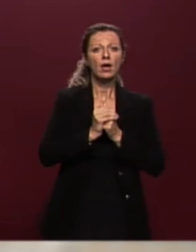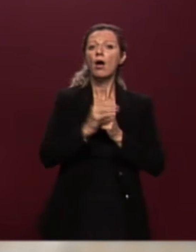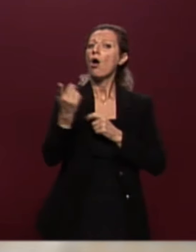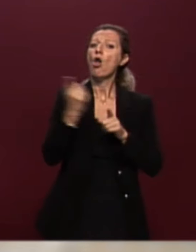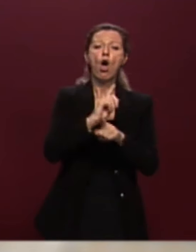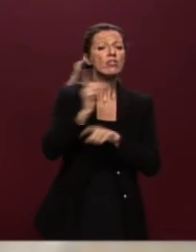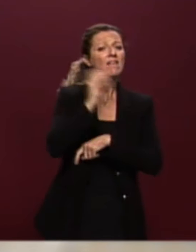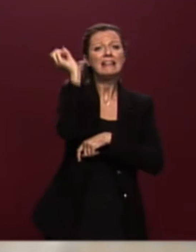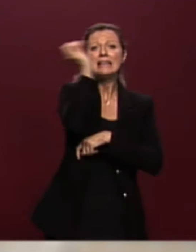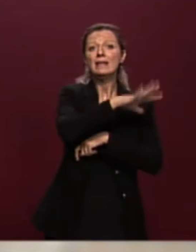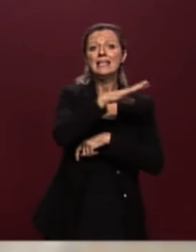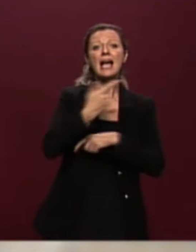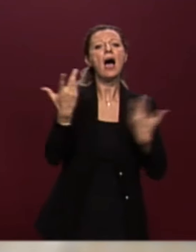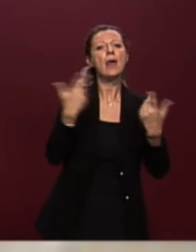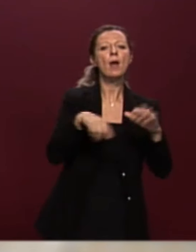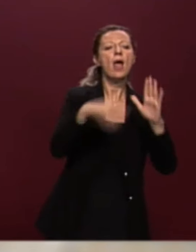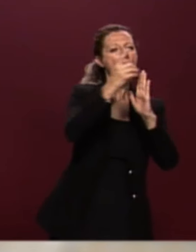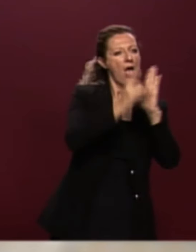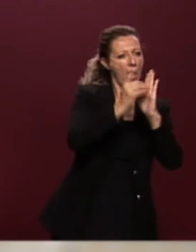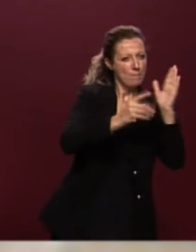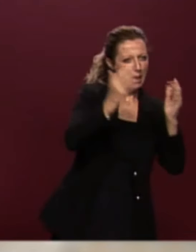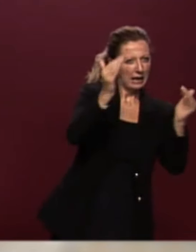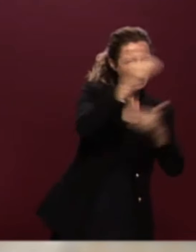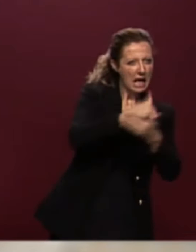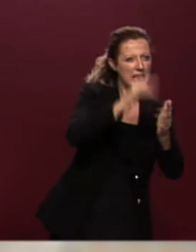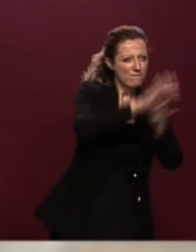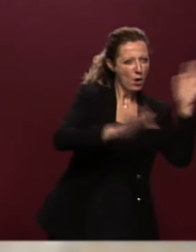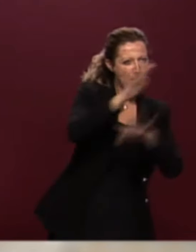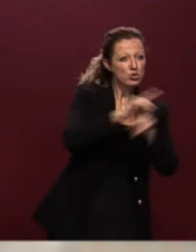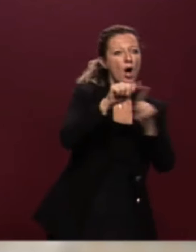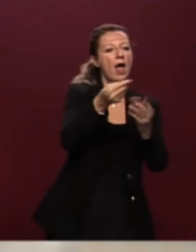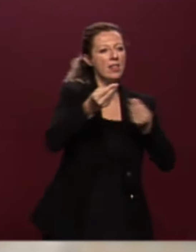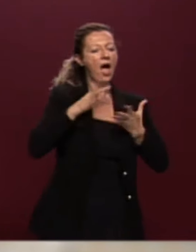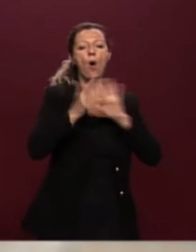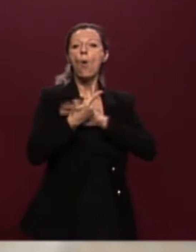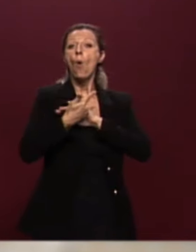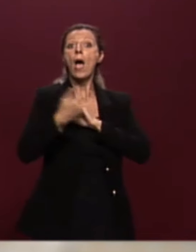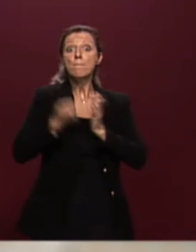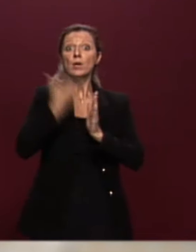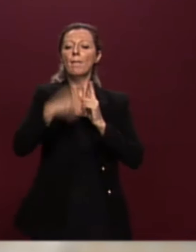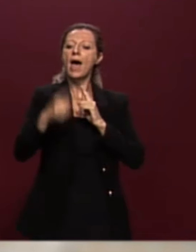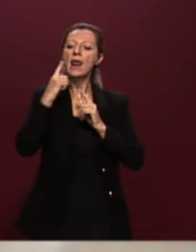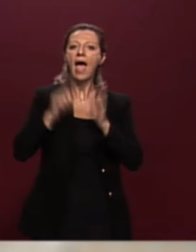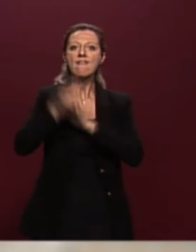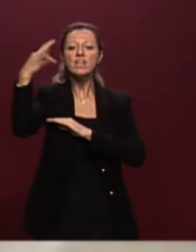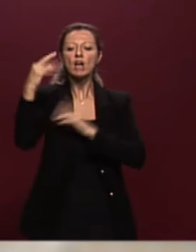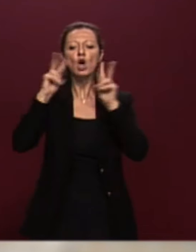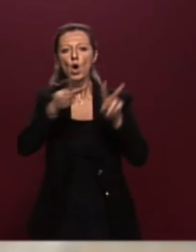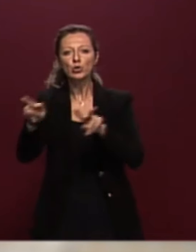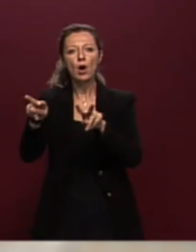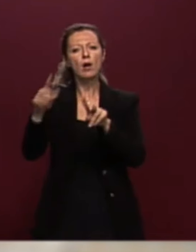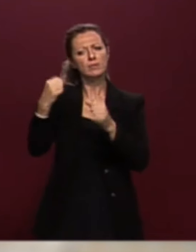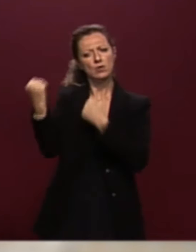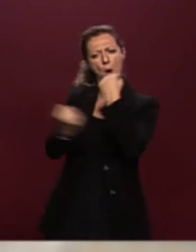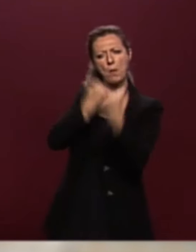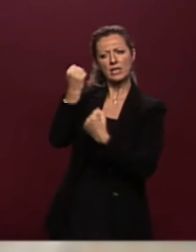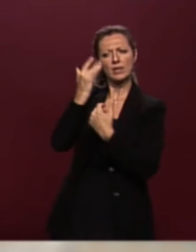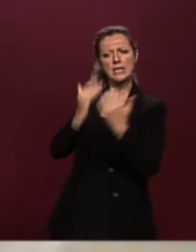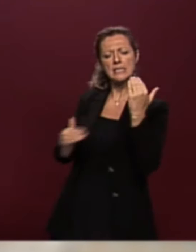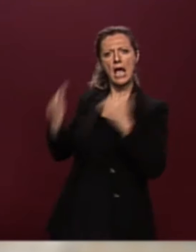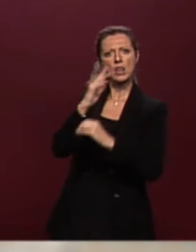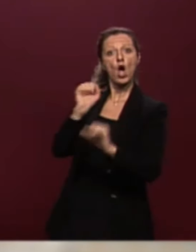quanto l'interoperabilità tra banche dati sia importante per aumentare l'efficacia dei controlli e del contrasto di comportamenti ad alto